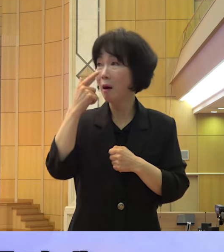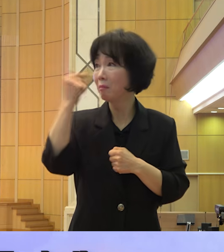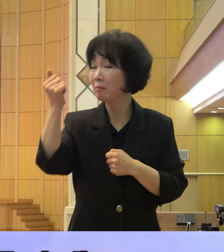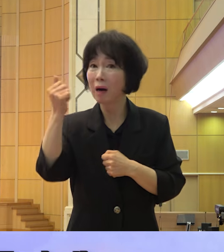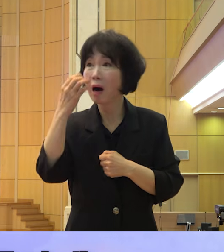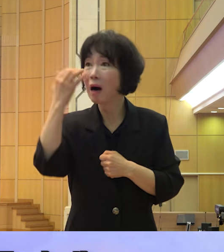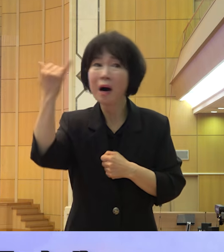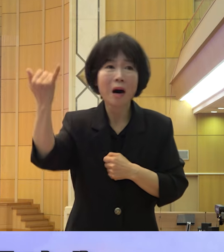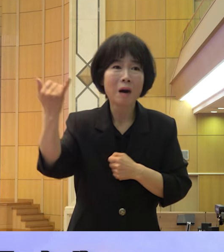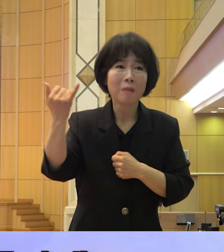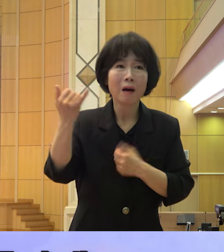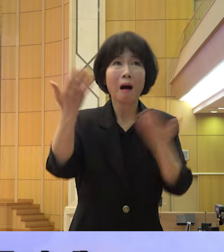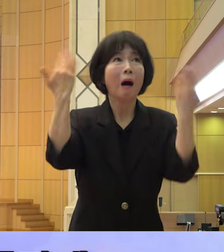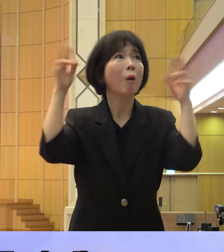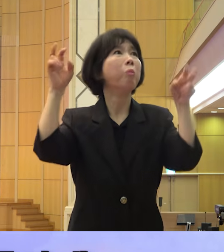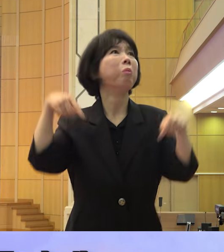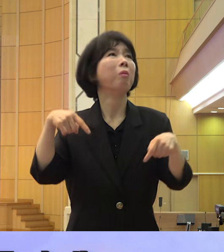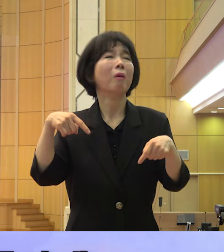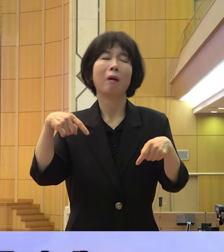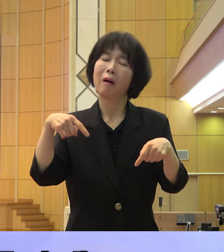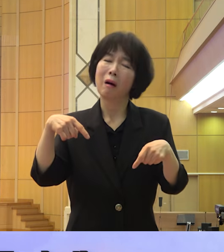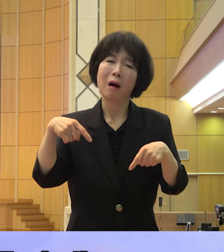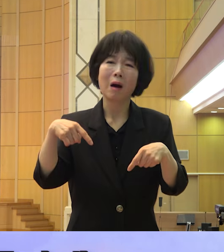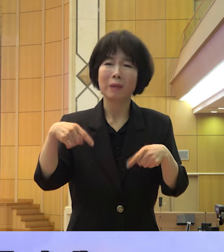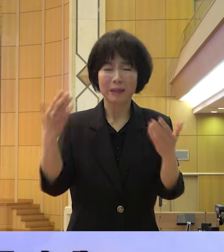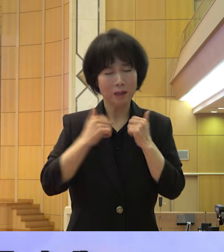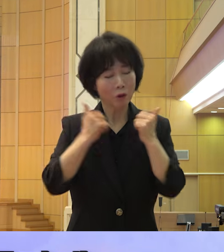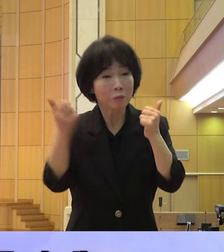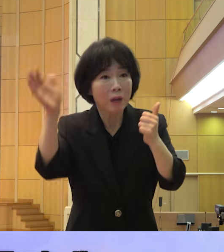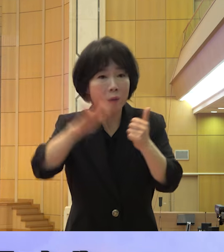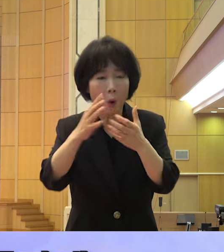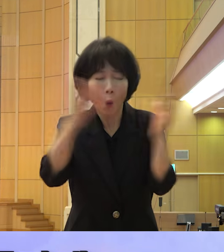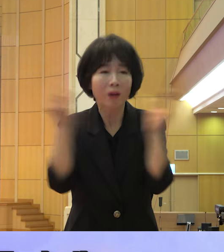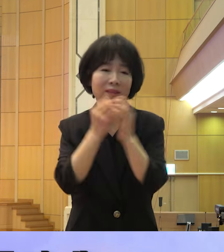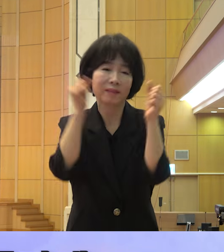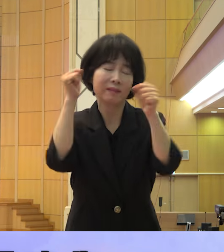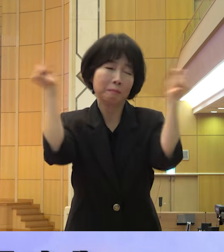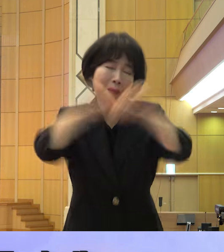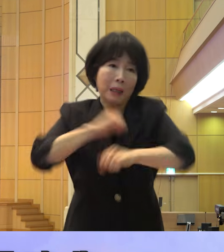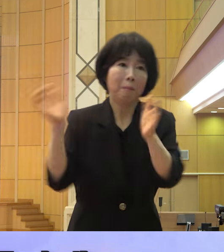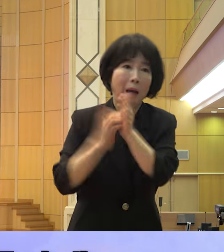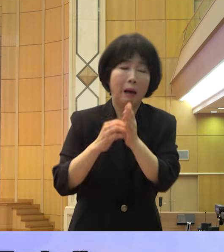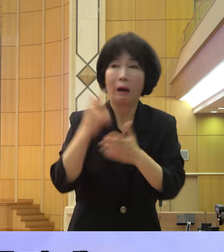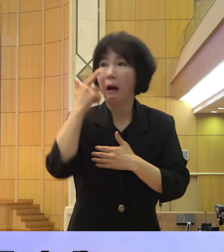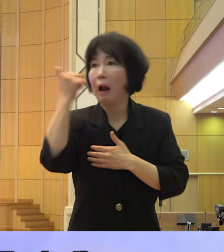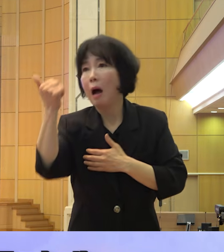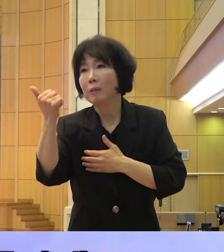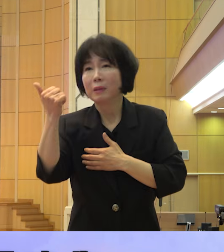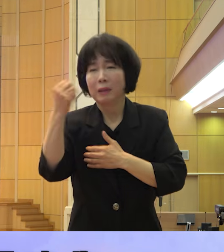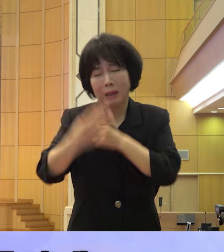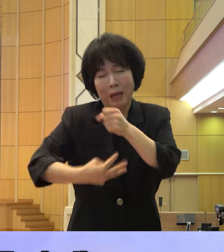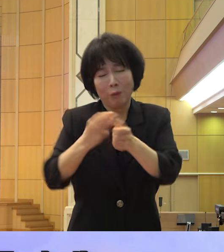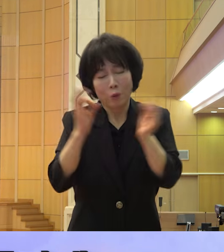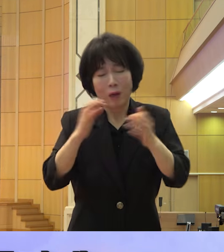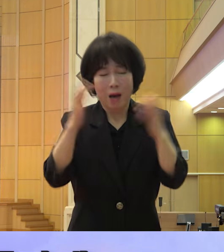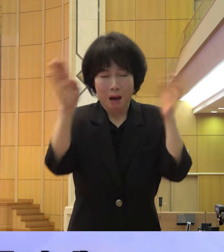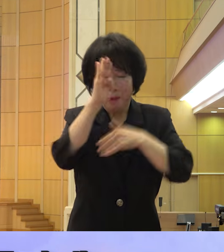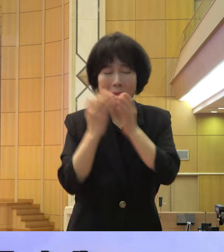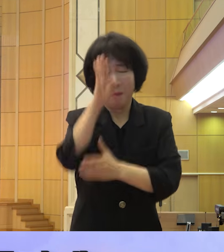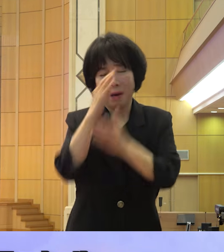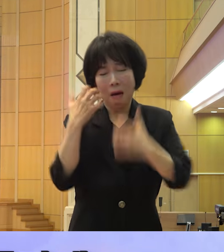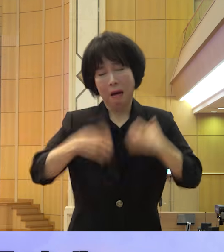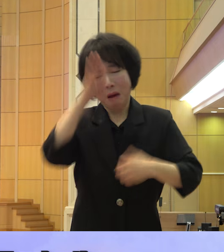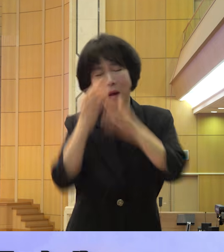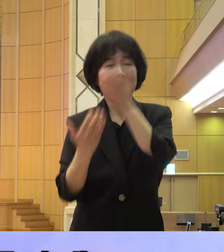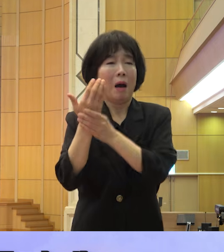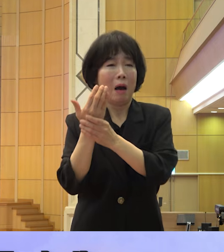망해버리고, 그리고 난 다음에 병들어서 3년 동안 병들어서 투병생활 하면서 있는 거 없는 거